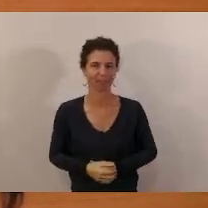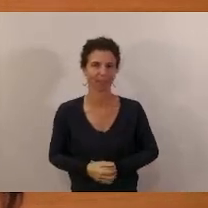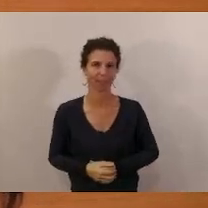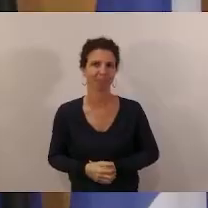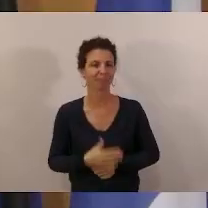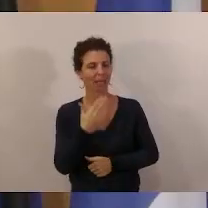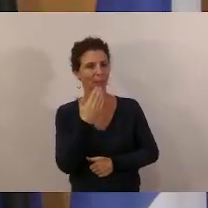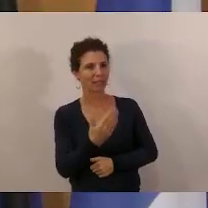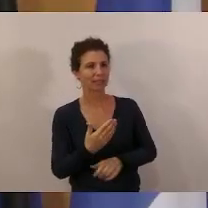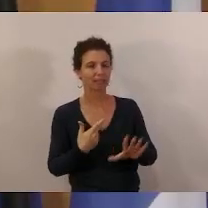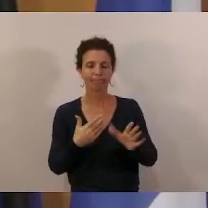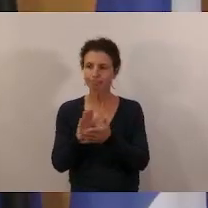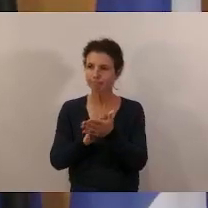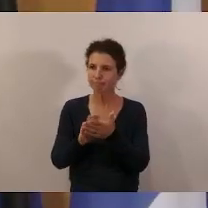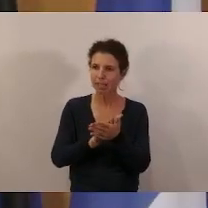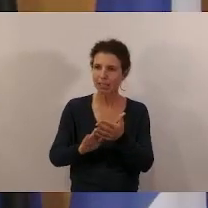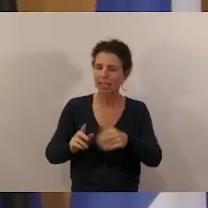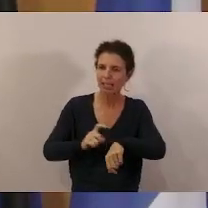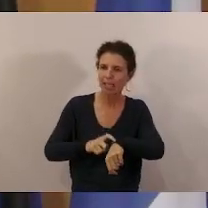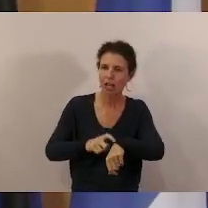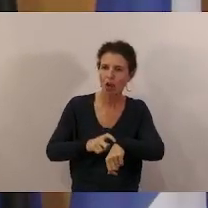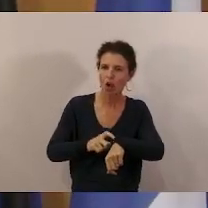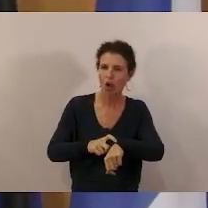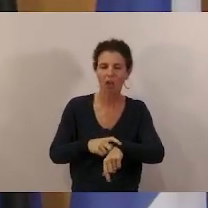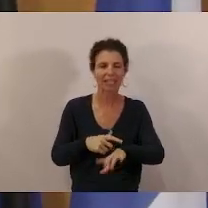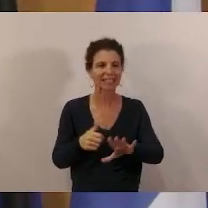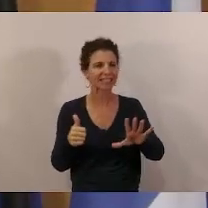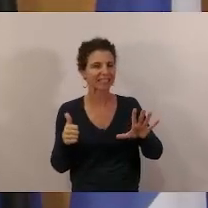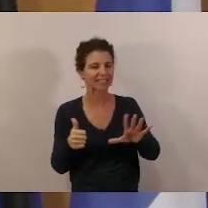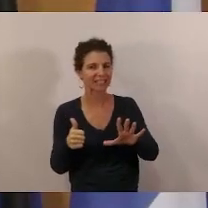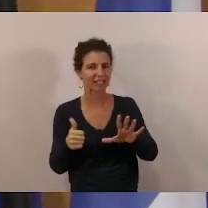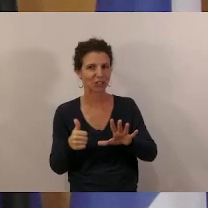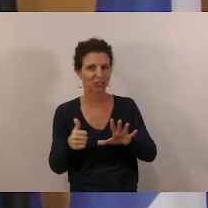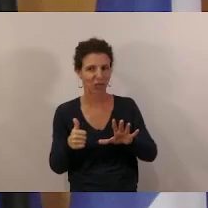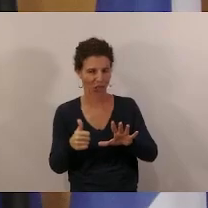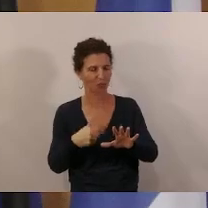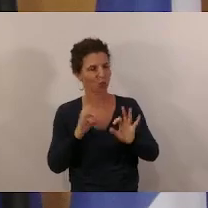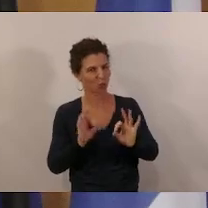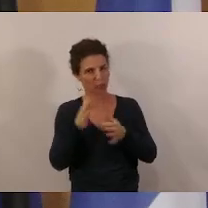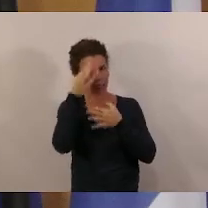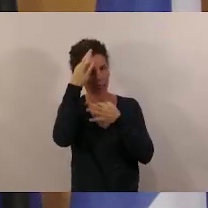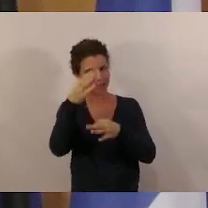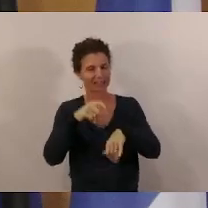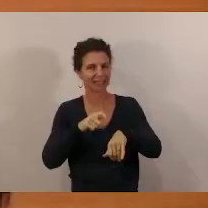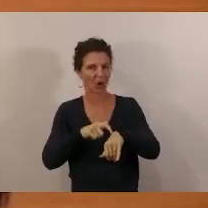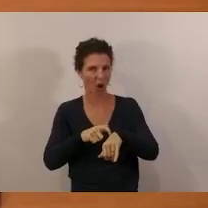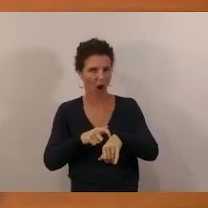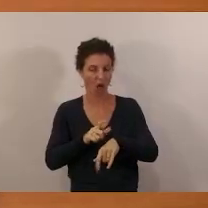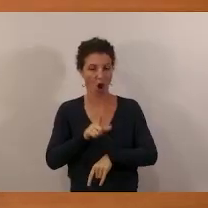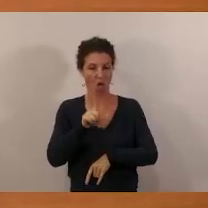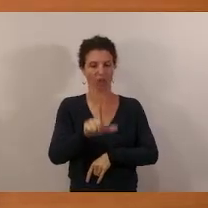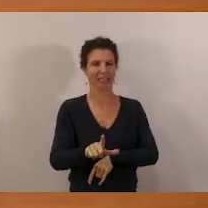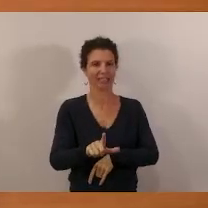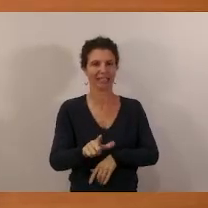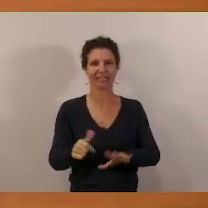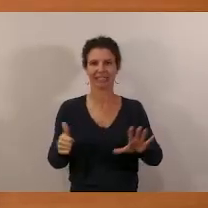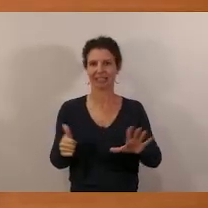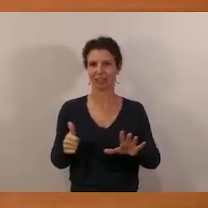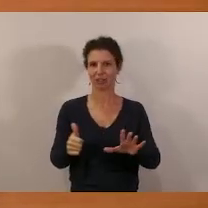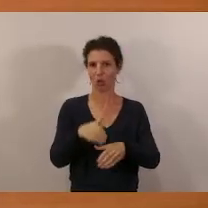Merci, monsieur Kahn, pardonnez-moi, quelle heure lundi? Oui, on reprécise les horaires. 18h lundi prochain à